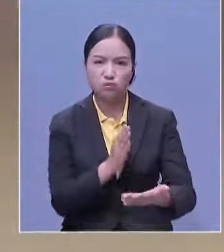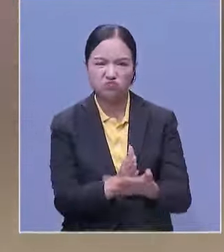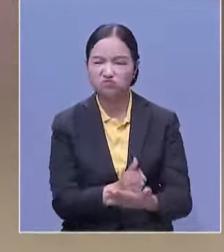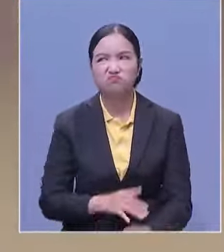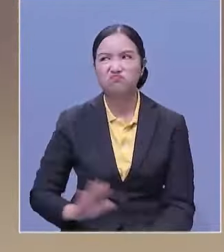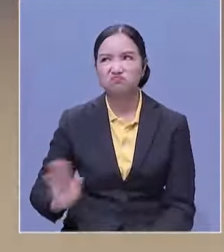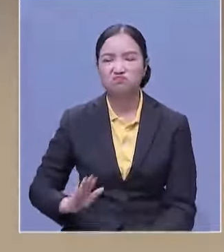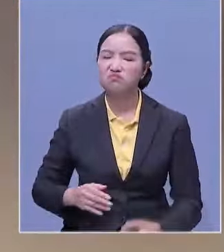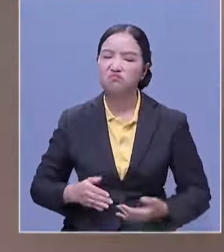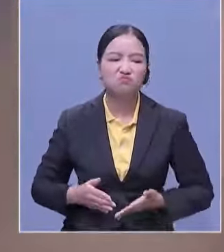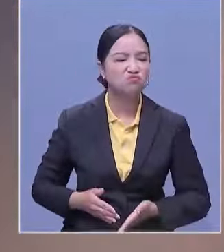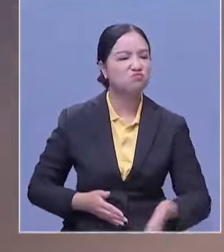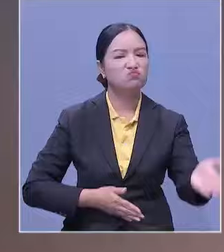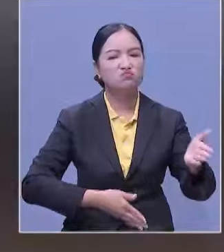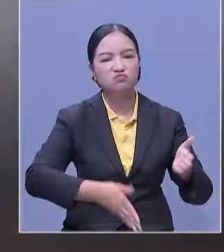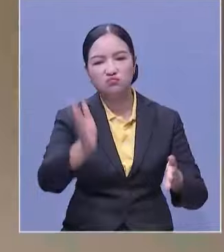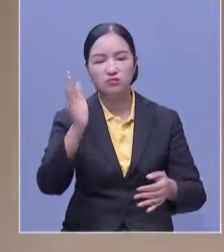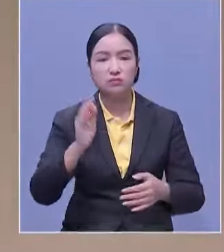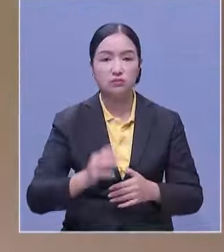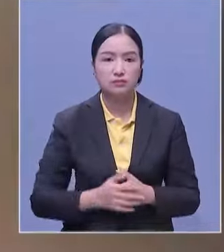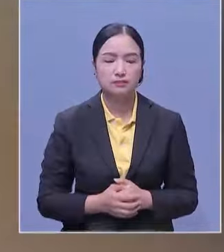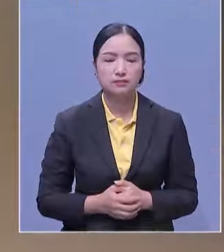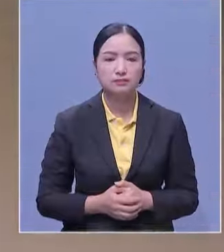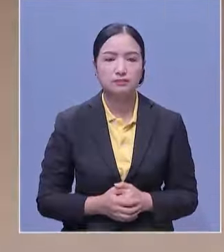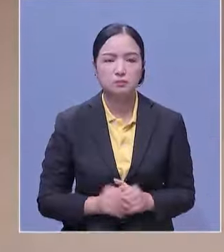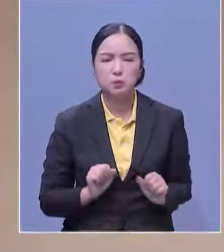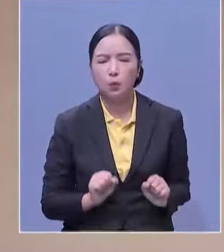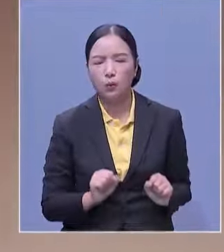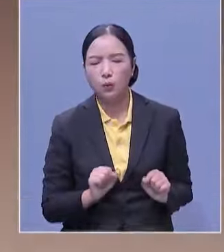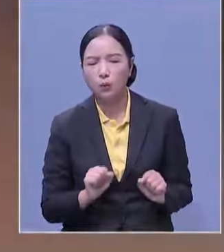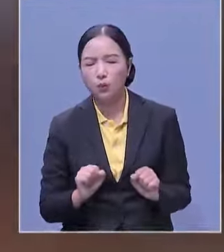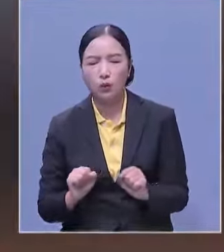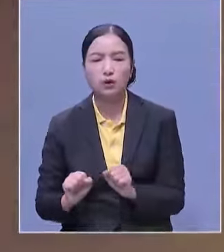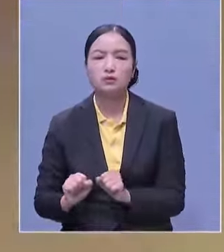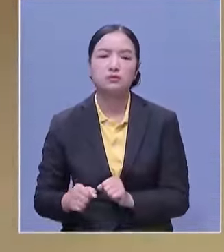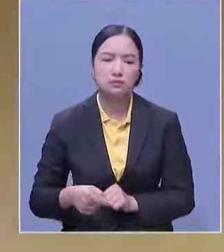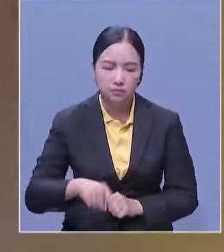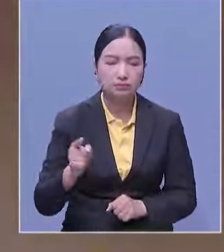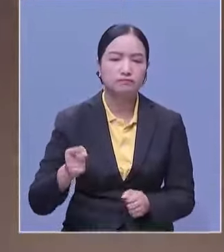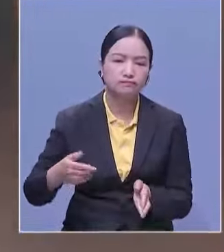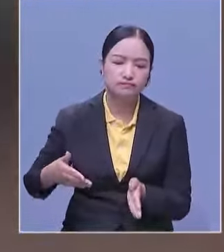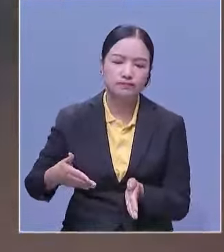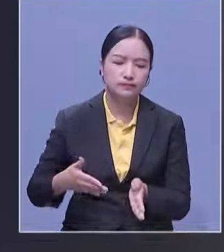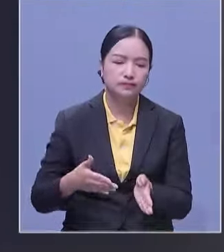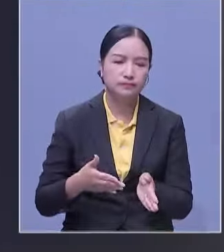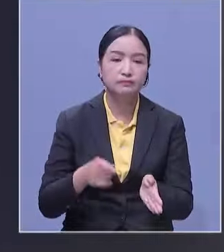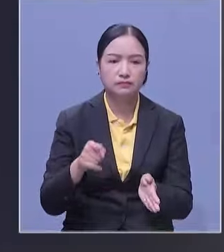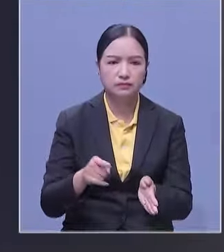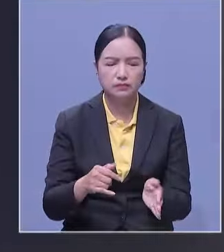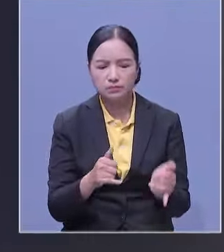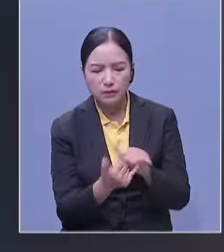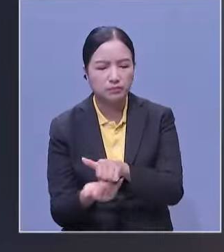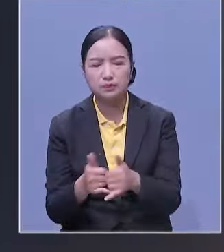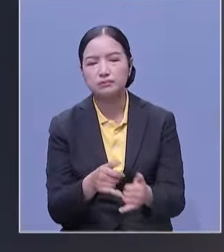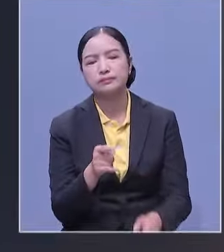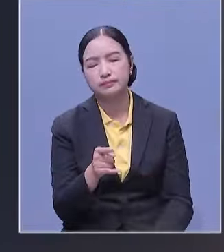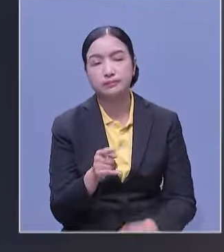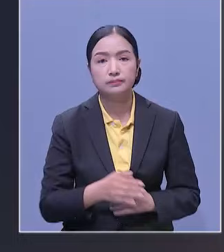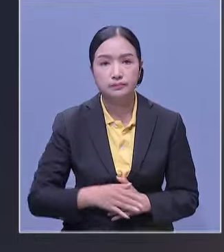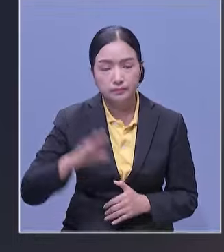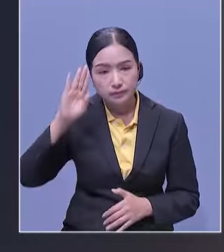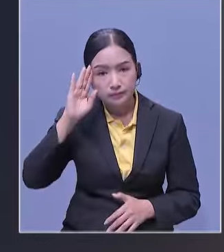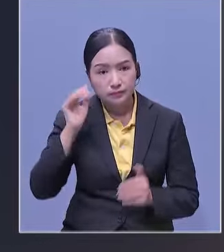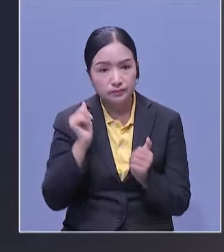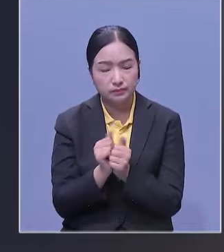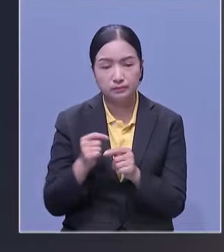ยอมจอดถูกมั้ยคุณจอยก็เลยเลยยมีการขี่รถขับรถไล่ตามกันมาจนถึงตรงนี้แล้วเกิดการทำร้ายกันขึ้นมาตำรวจ